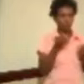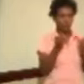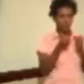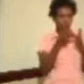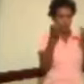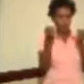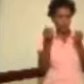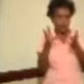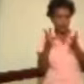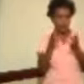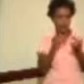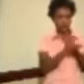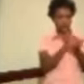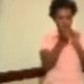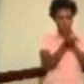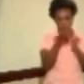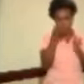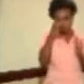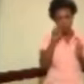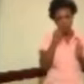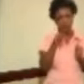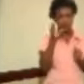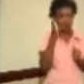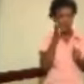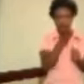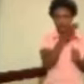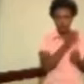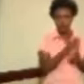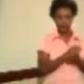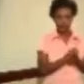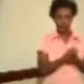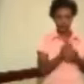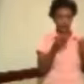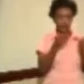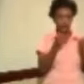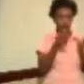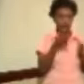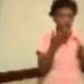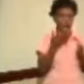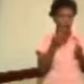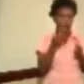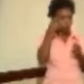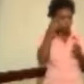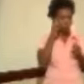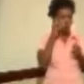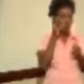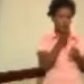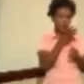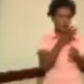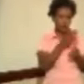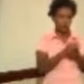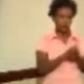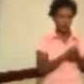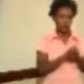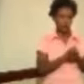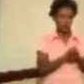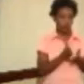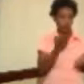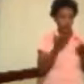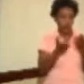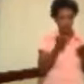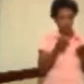réformes agraires qui commençaient depuis 1805 dans le pays. Plusieurs Boyer fait parler, après ça, Salomon font réforme.